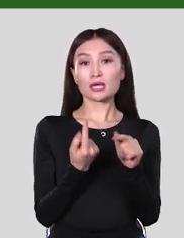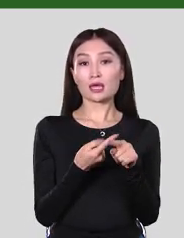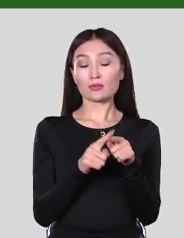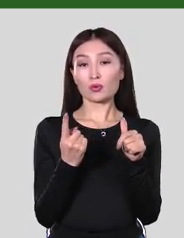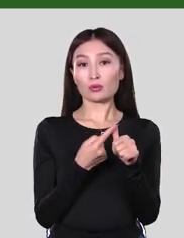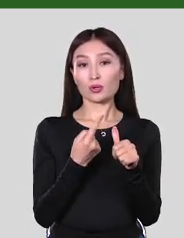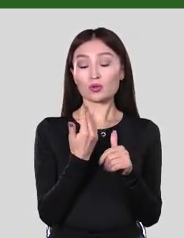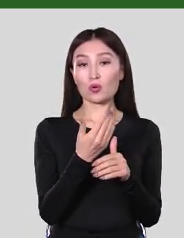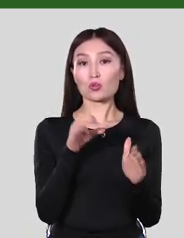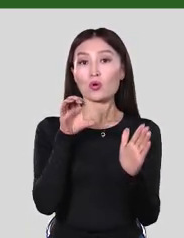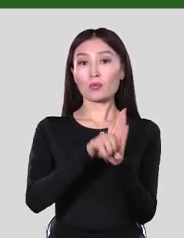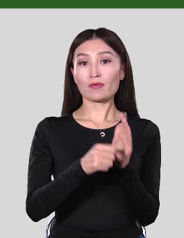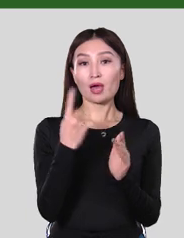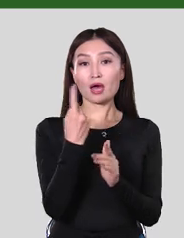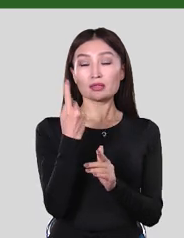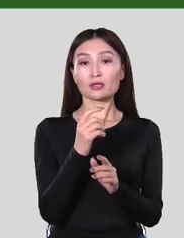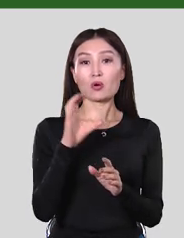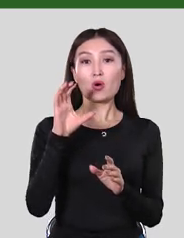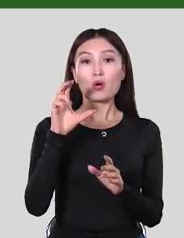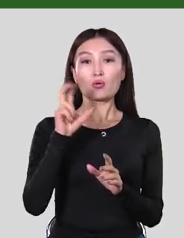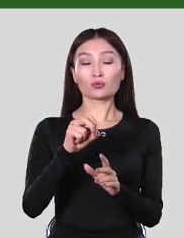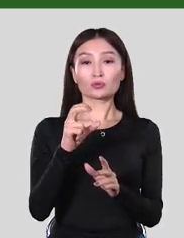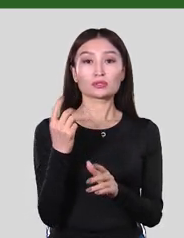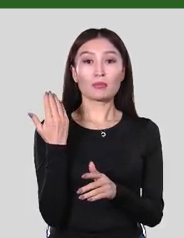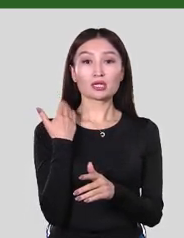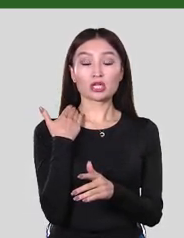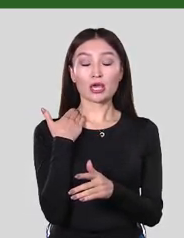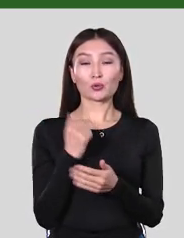имени. Ягуар обычно убивает одним укусом в шею.